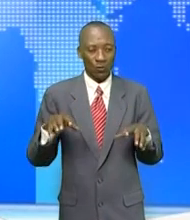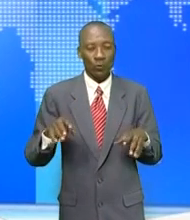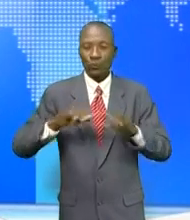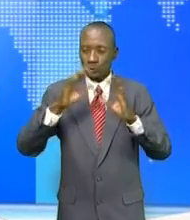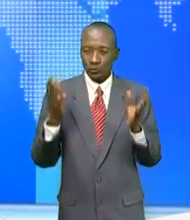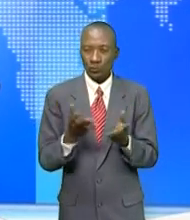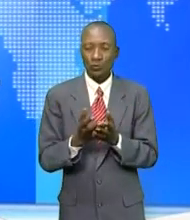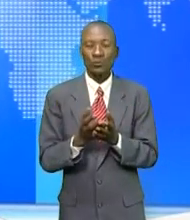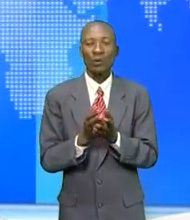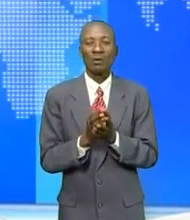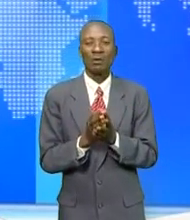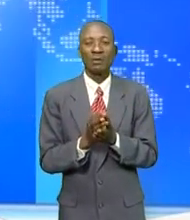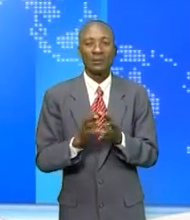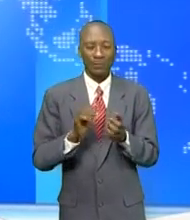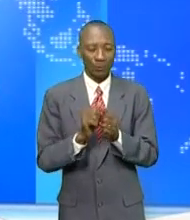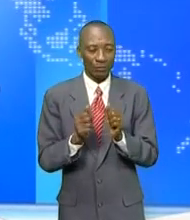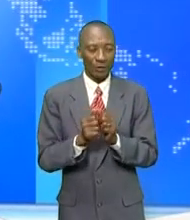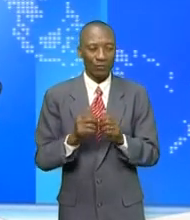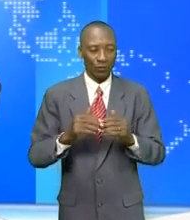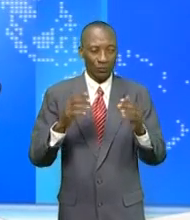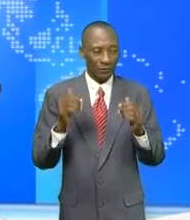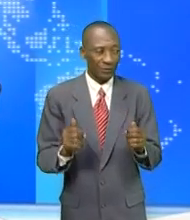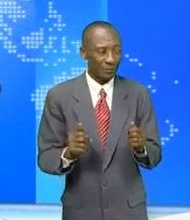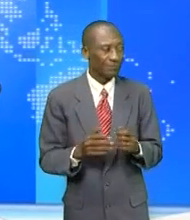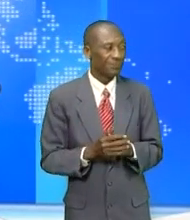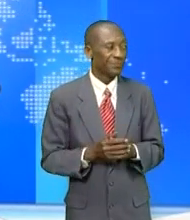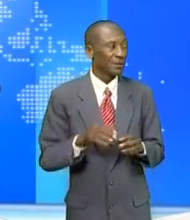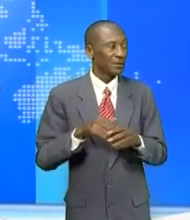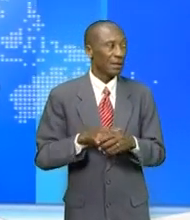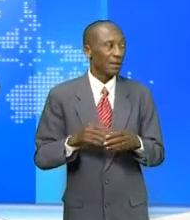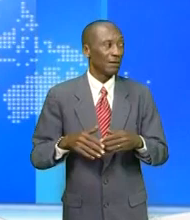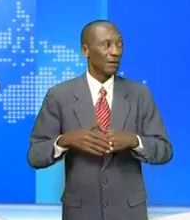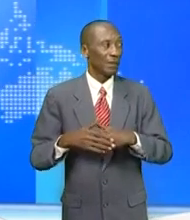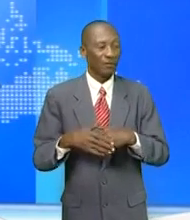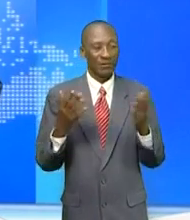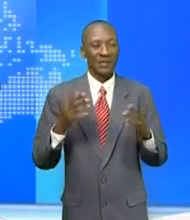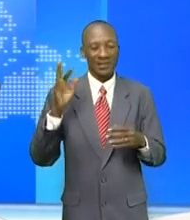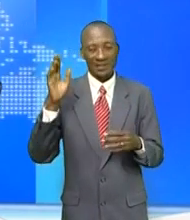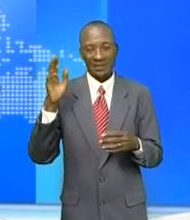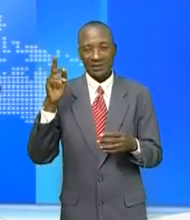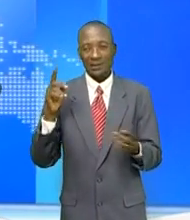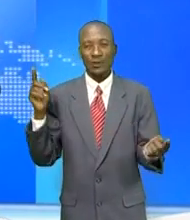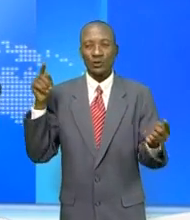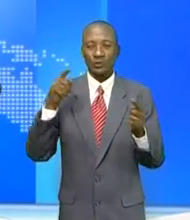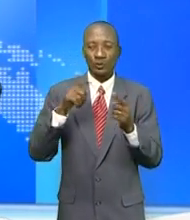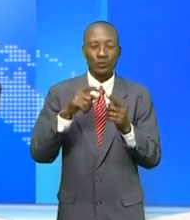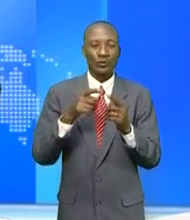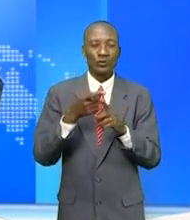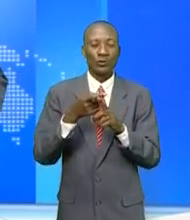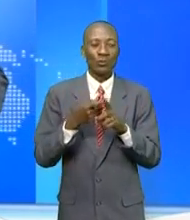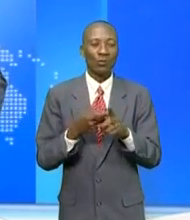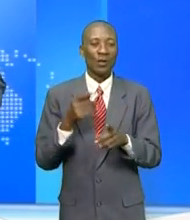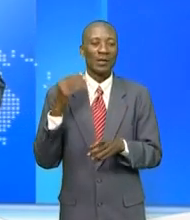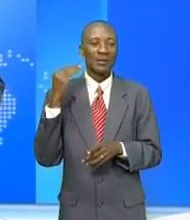progressivement de manière ci-après pour la ville-province de Kinshasa dès le mois de juin 2021, pour les autres provinces